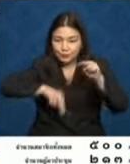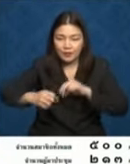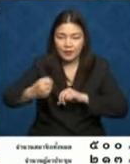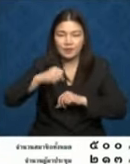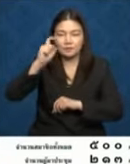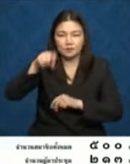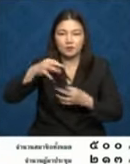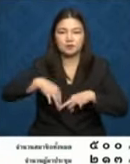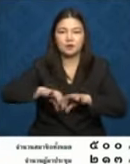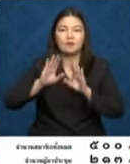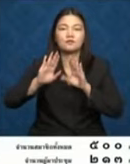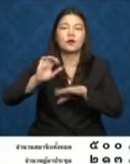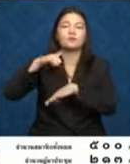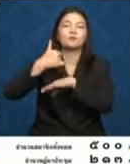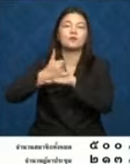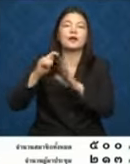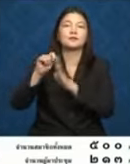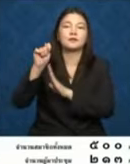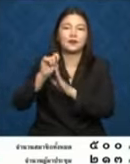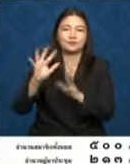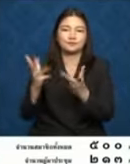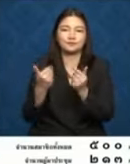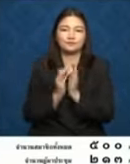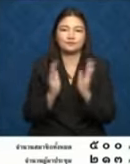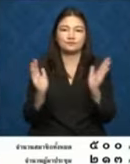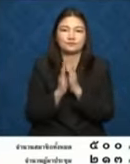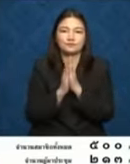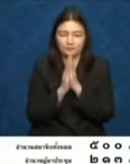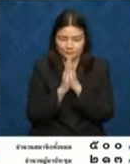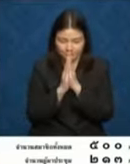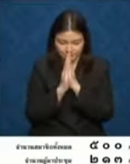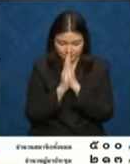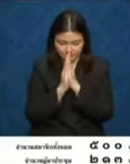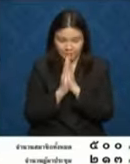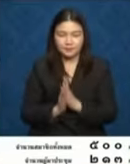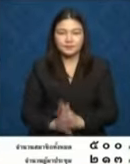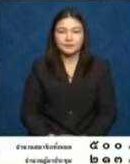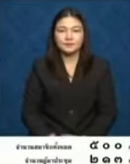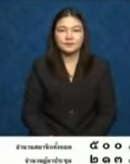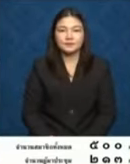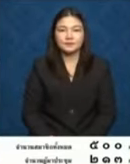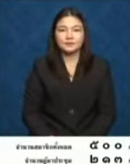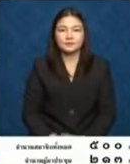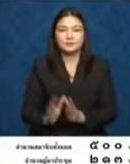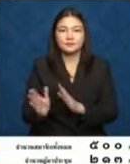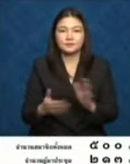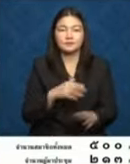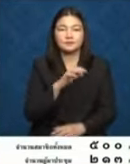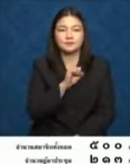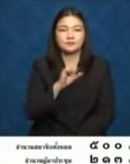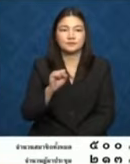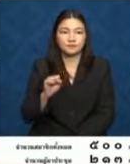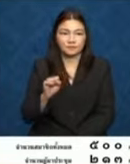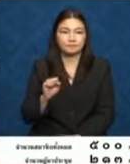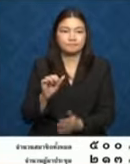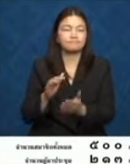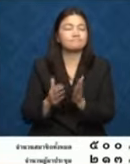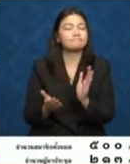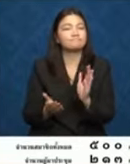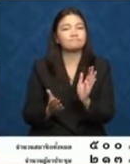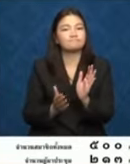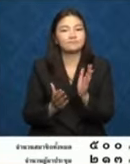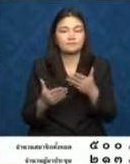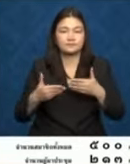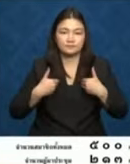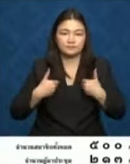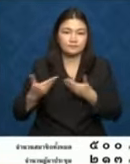ท่านผู้ว่าราชการจังหวัดตากนะครับขอบคุณครับ ขอบคุณครับสภาผู้แทนราษฎรยินดีต้อนรับคณะครูและนักเรียนห้อง